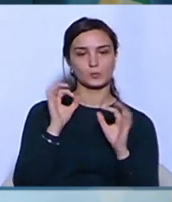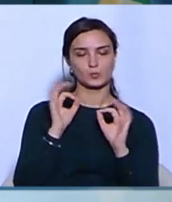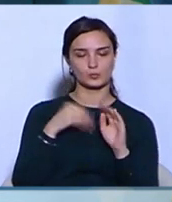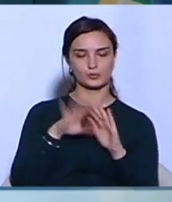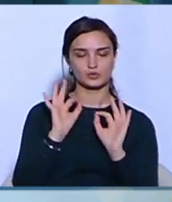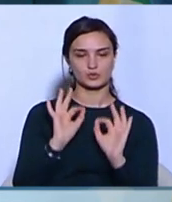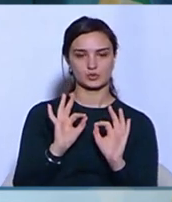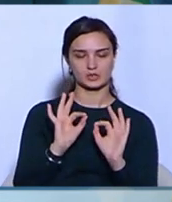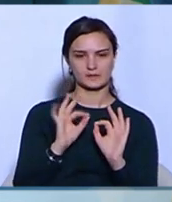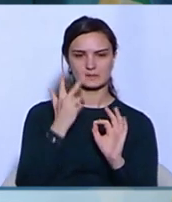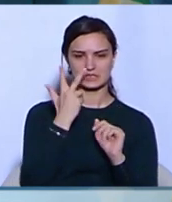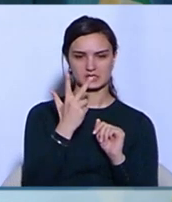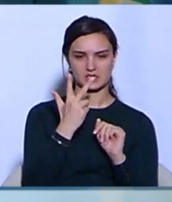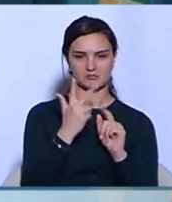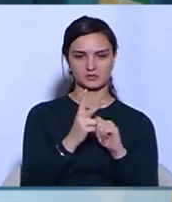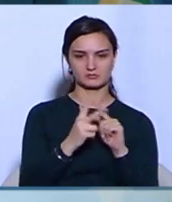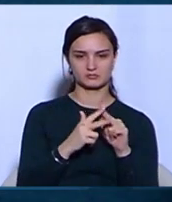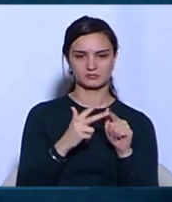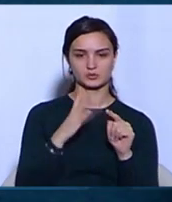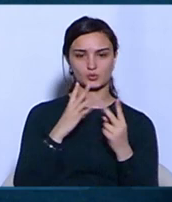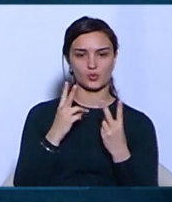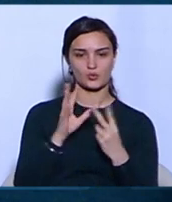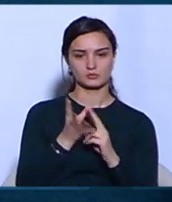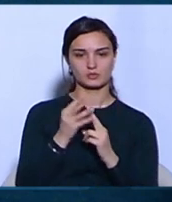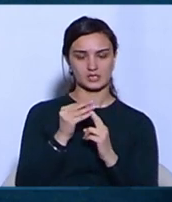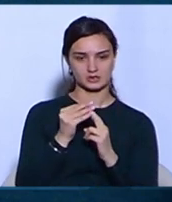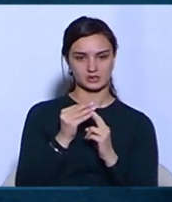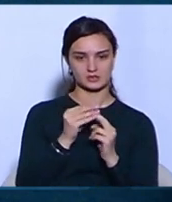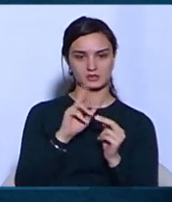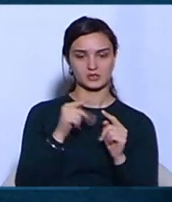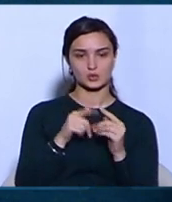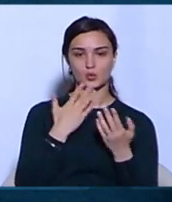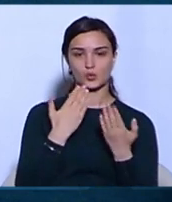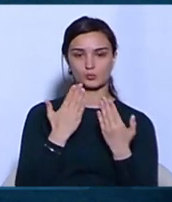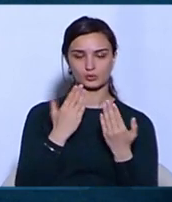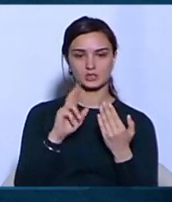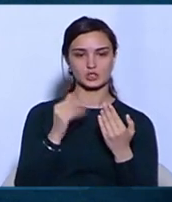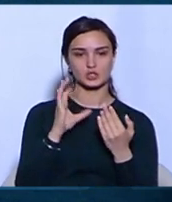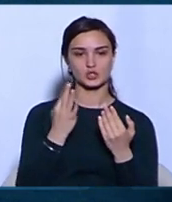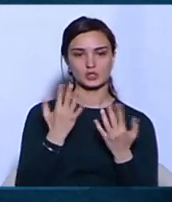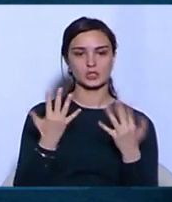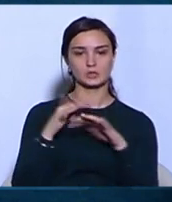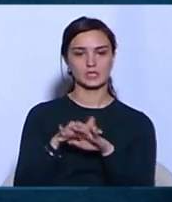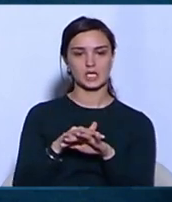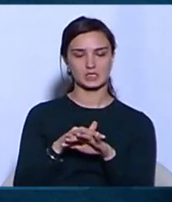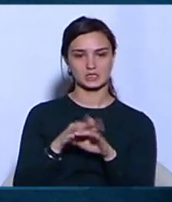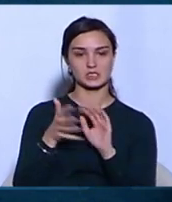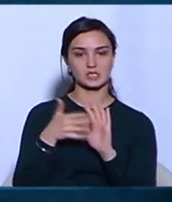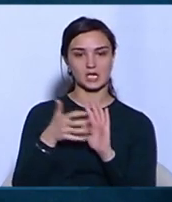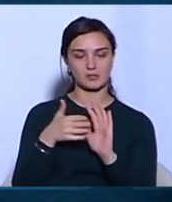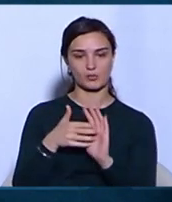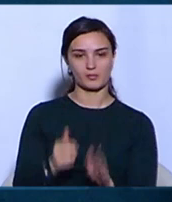სწორად 3-დან, რომელიც მანამდე იყო 2 გაერთიანდა და ეს არის კომუნიკაციის და სოციალური ინტერაქციის